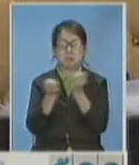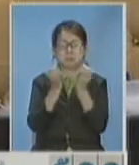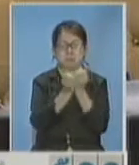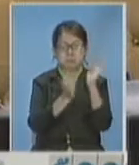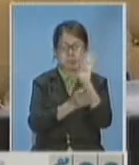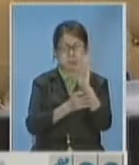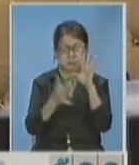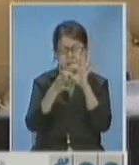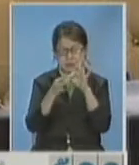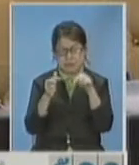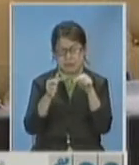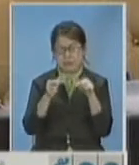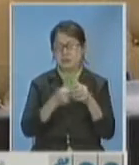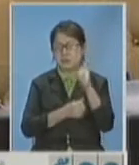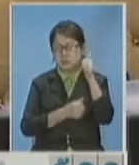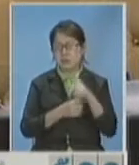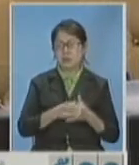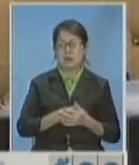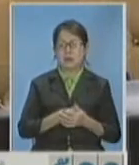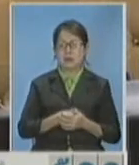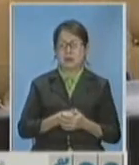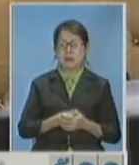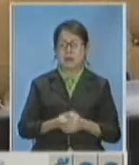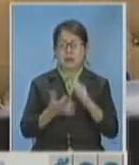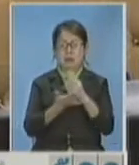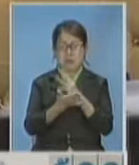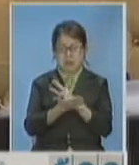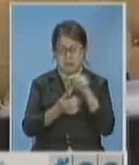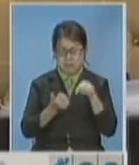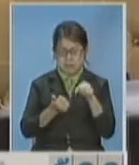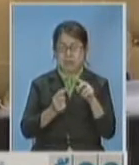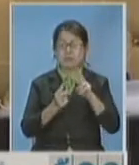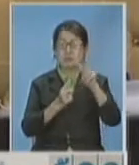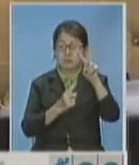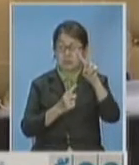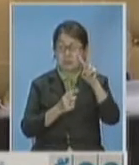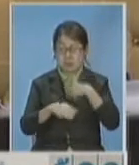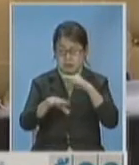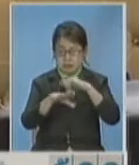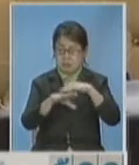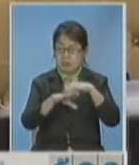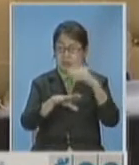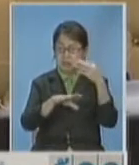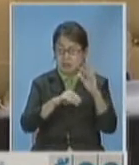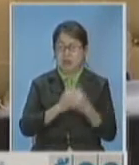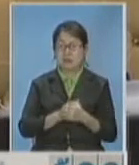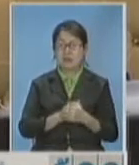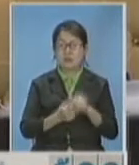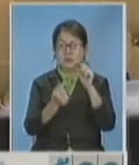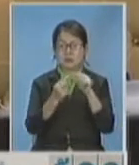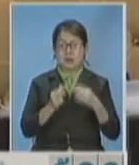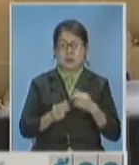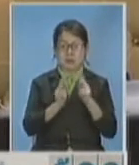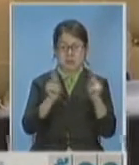เอาเข้าประเด็นที่เป็นสาระนะครับในวาระที่2ที่ผมได้ย้ำแล้วว่าเป็นขั้นที่กรร